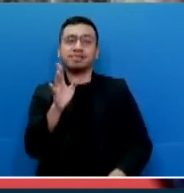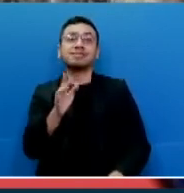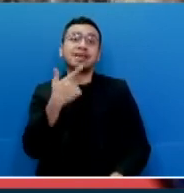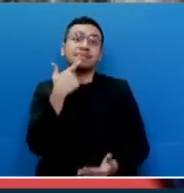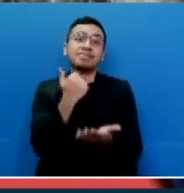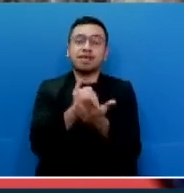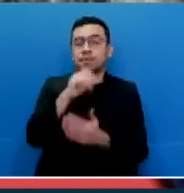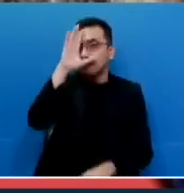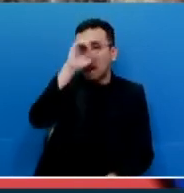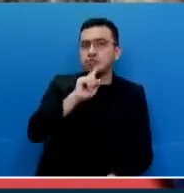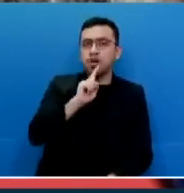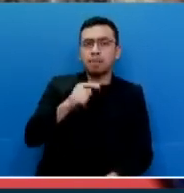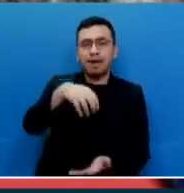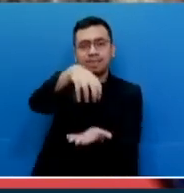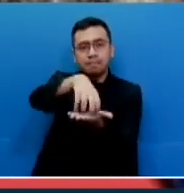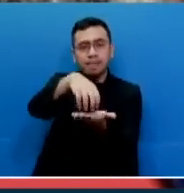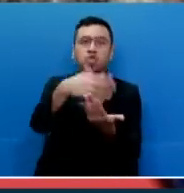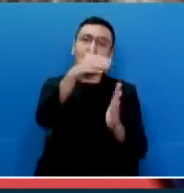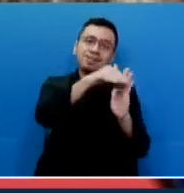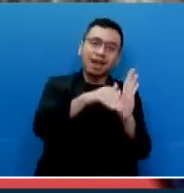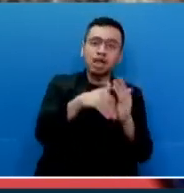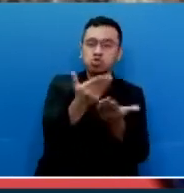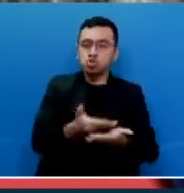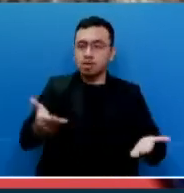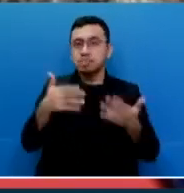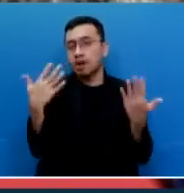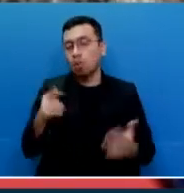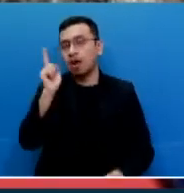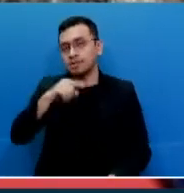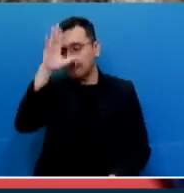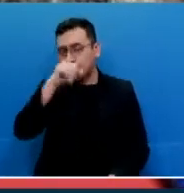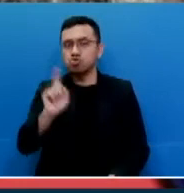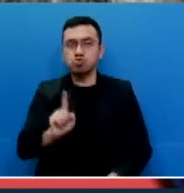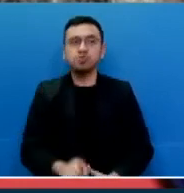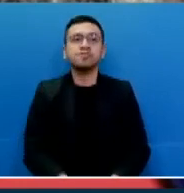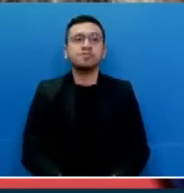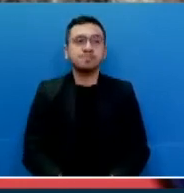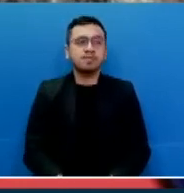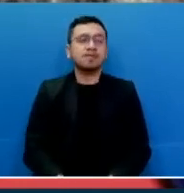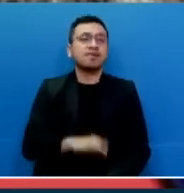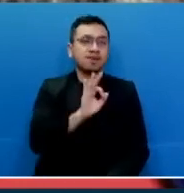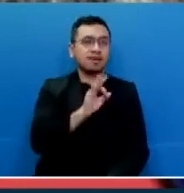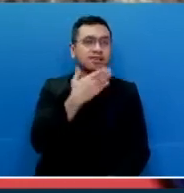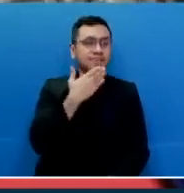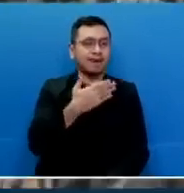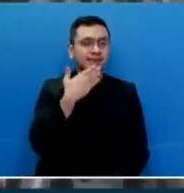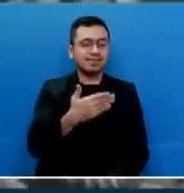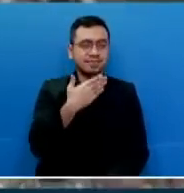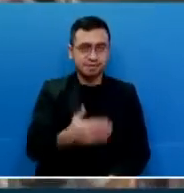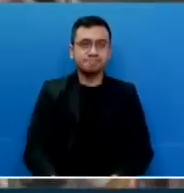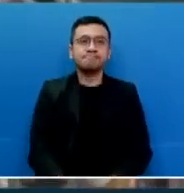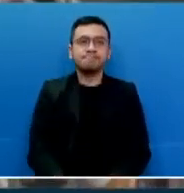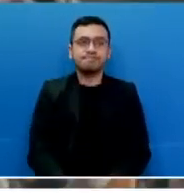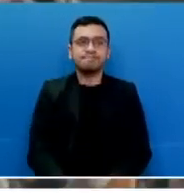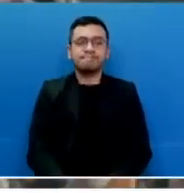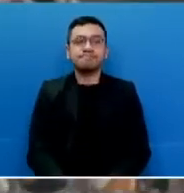situasi tahu kondisi begitu ya betul betul oke baik ee terima kasih Mas Kunto sudah bergabung bersama kami di Kompas malam